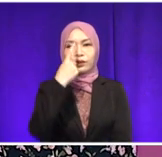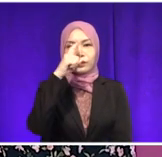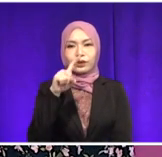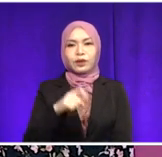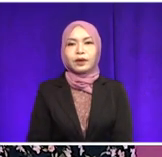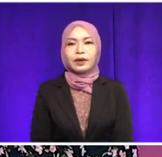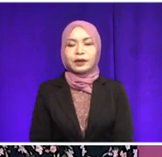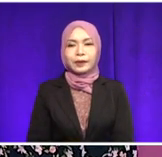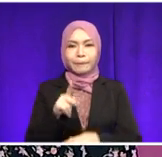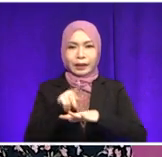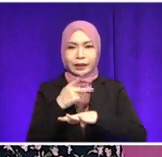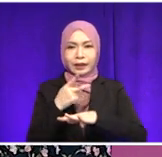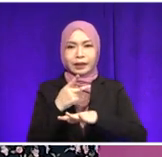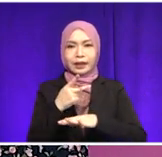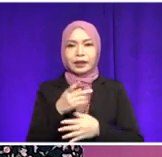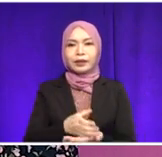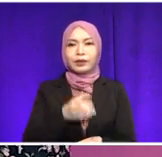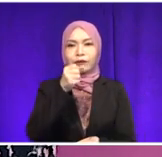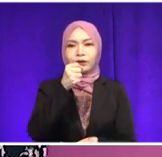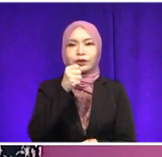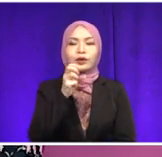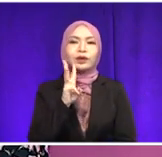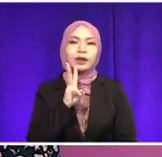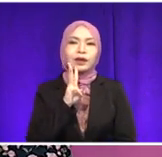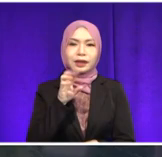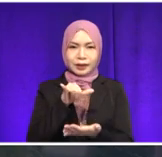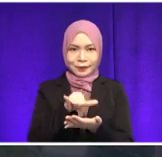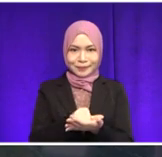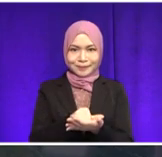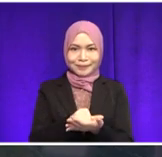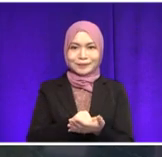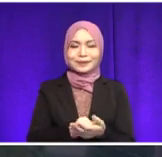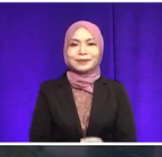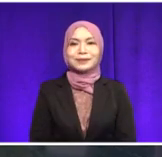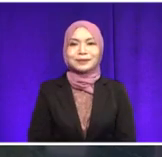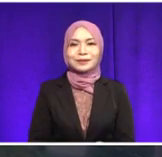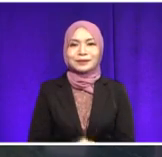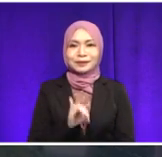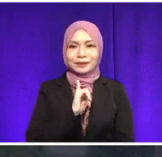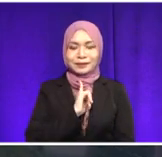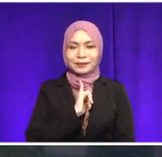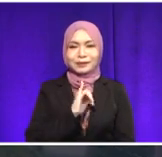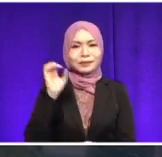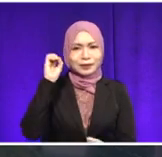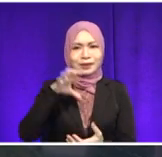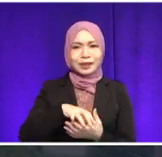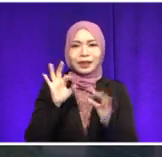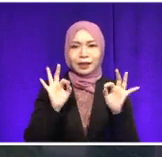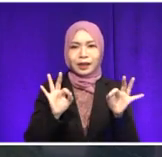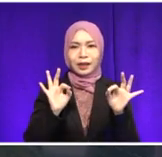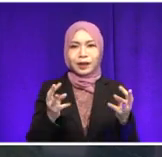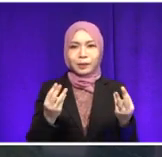menggunakannya kita lebih ras lebih yakin sebagai seorang pengguna percaya kalau kita beli barang